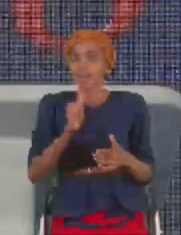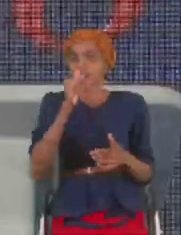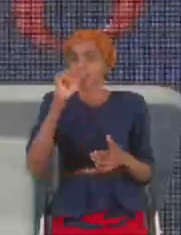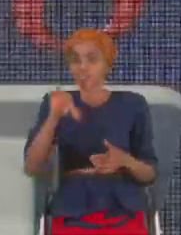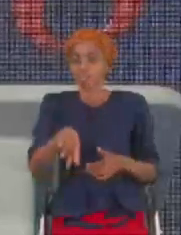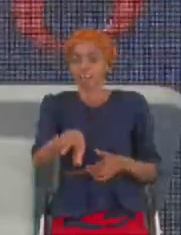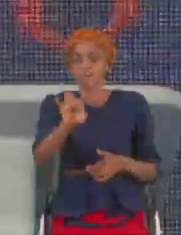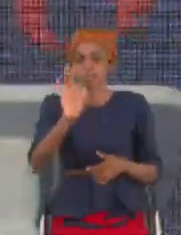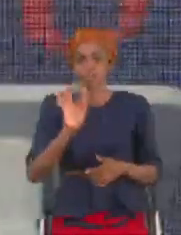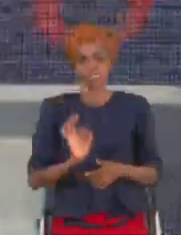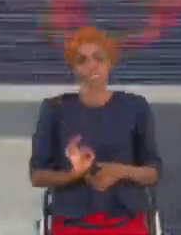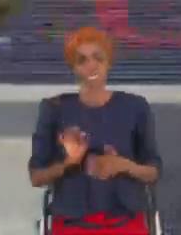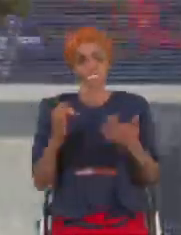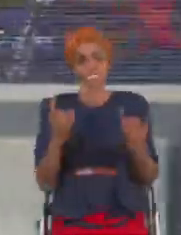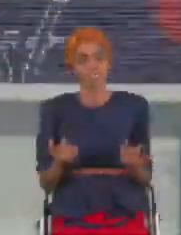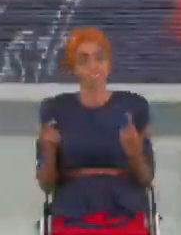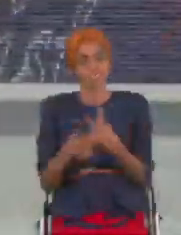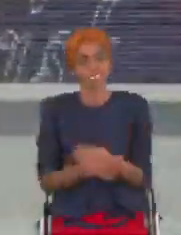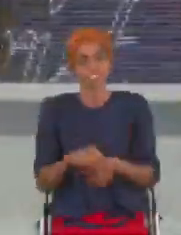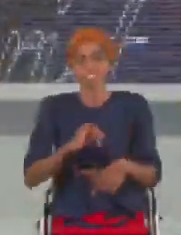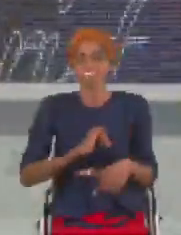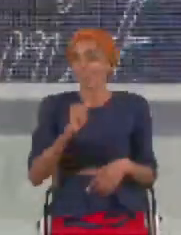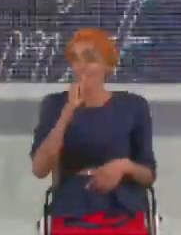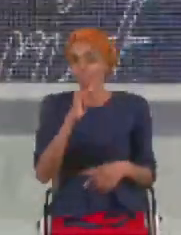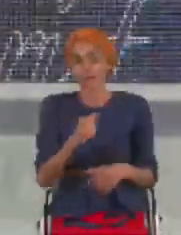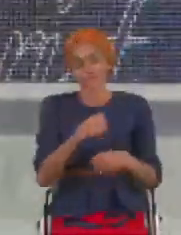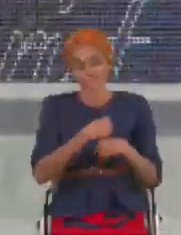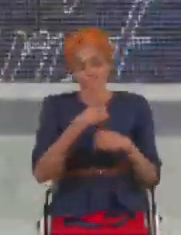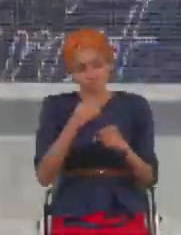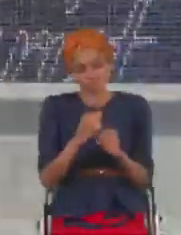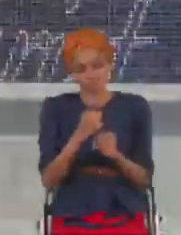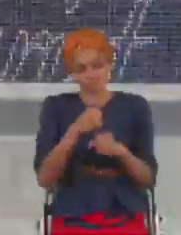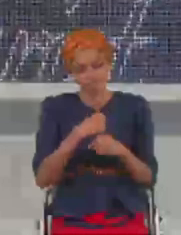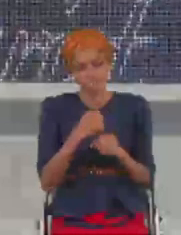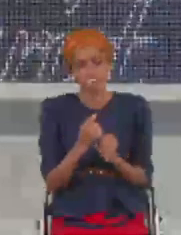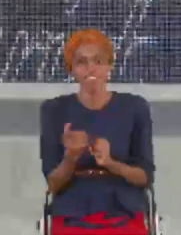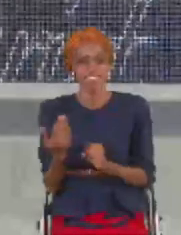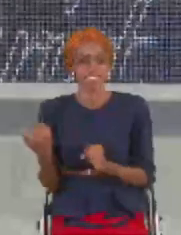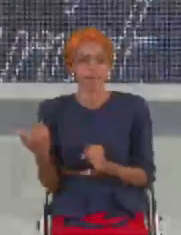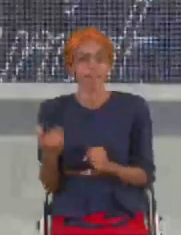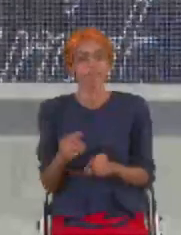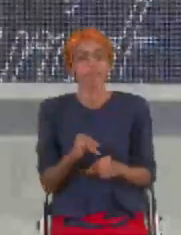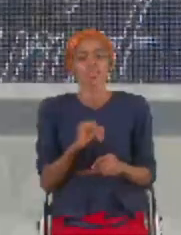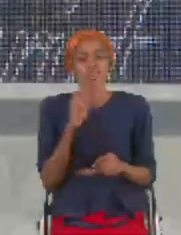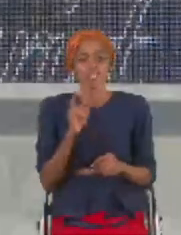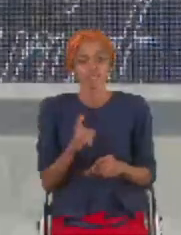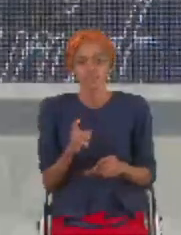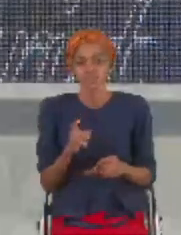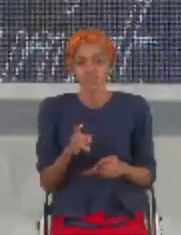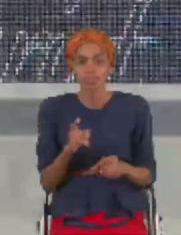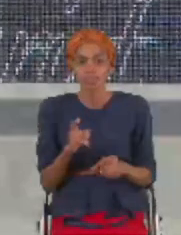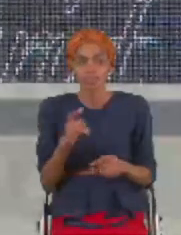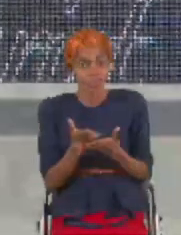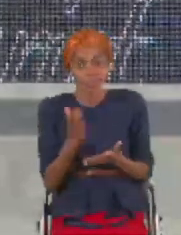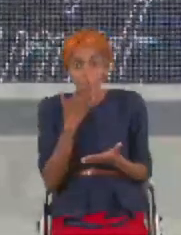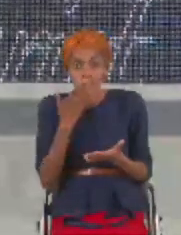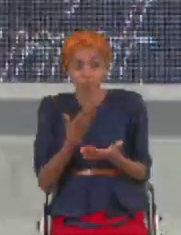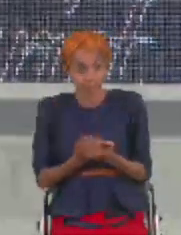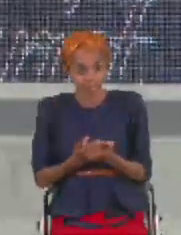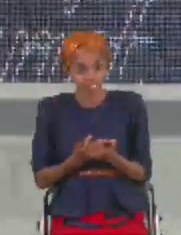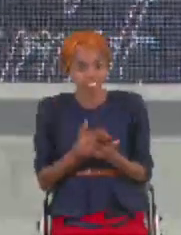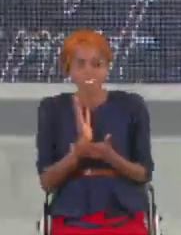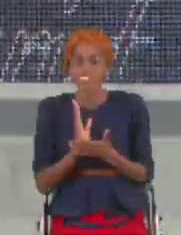établi aujourd'hui j'ai été faire et fera de toi quelque chose de